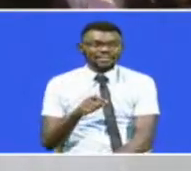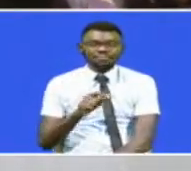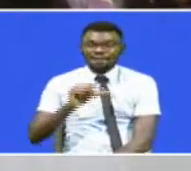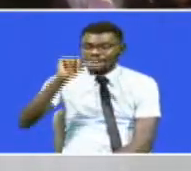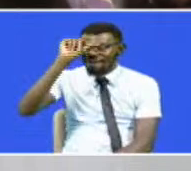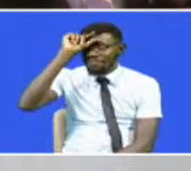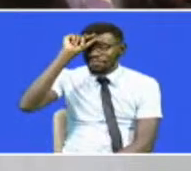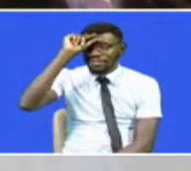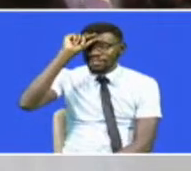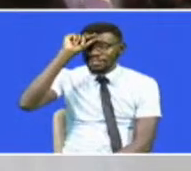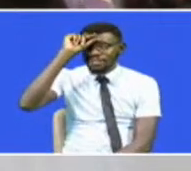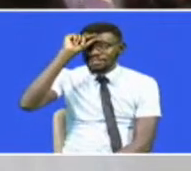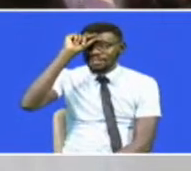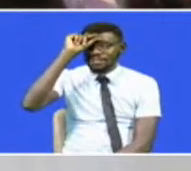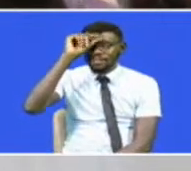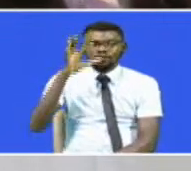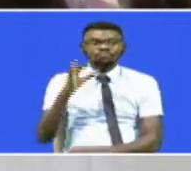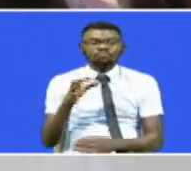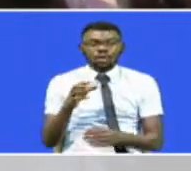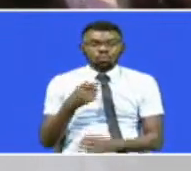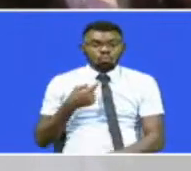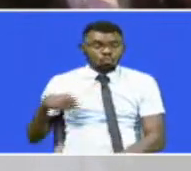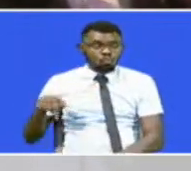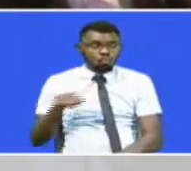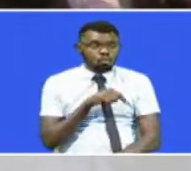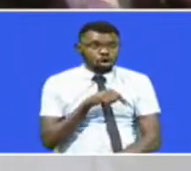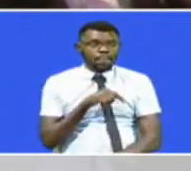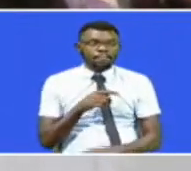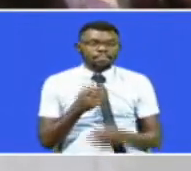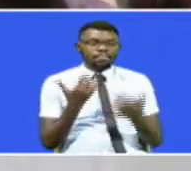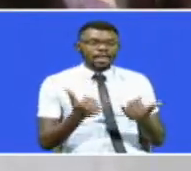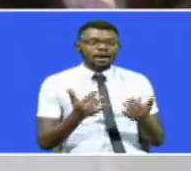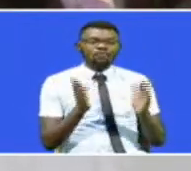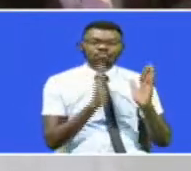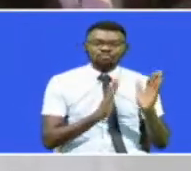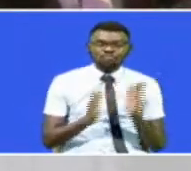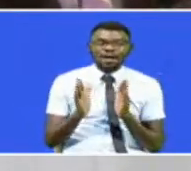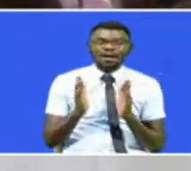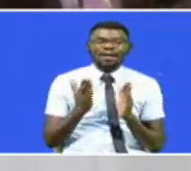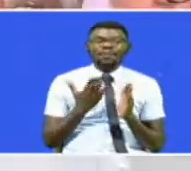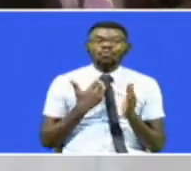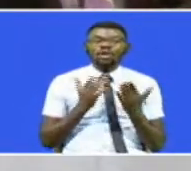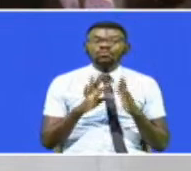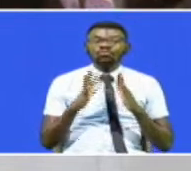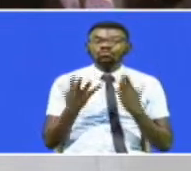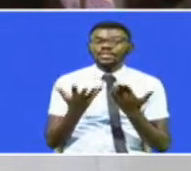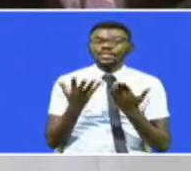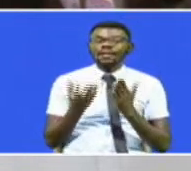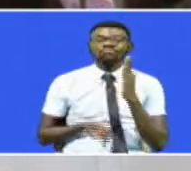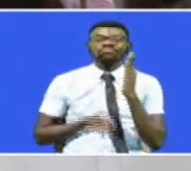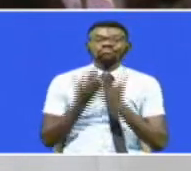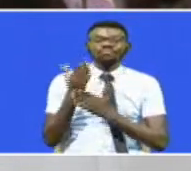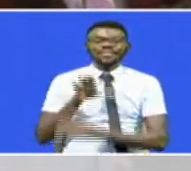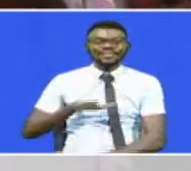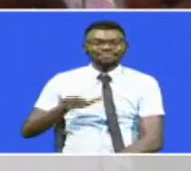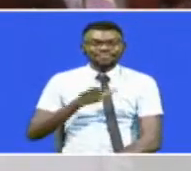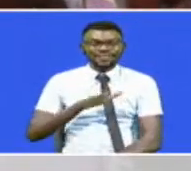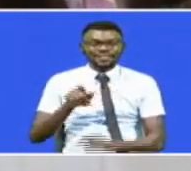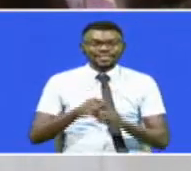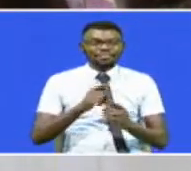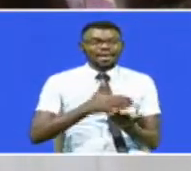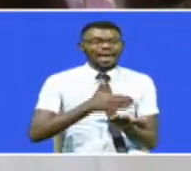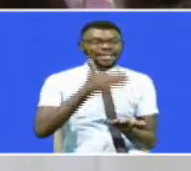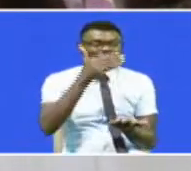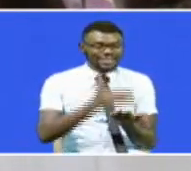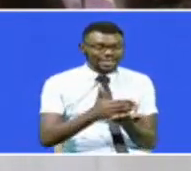by the government. And that's why we have undertaken to ensure we are going to create spaces and stages to